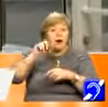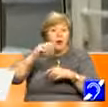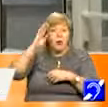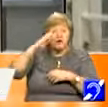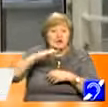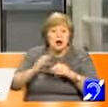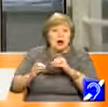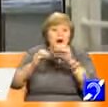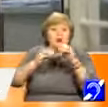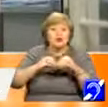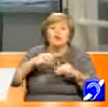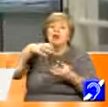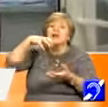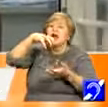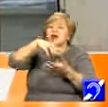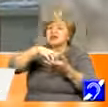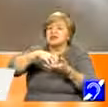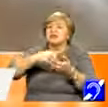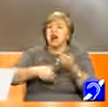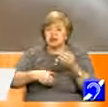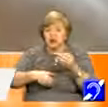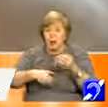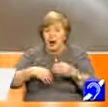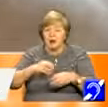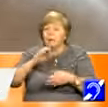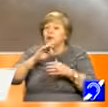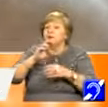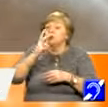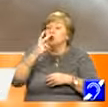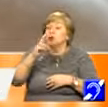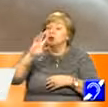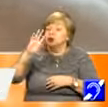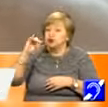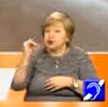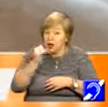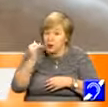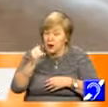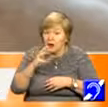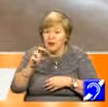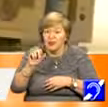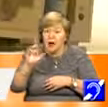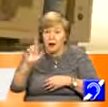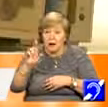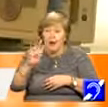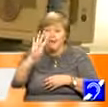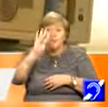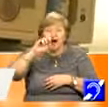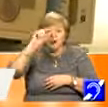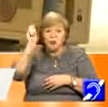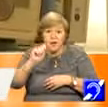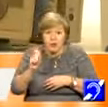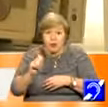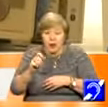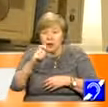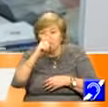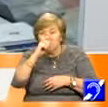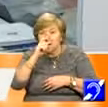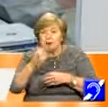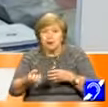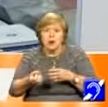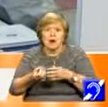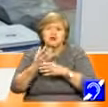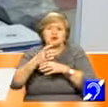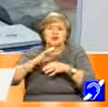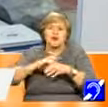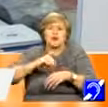secția de gastroenterologie pe 25 ianuarie, dar pe 4 februarie starea pacientului s-a degradat